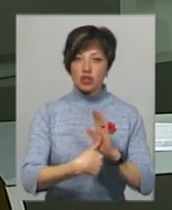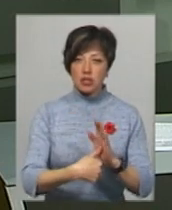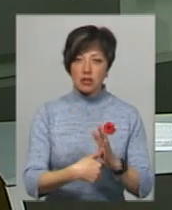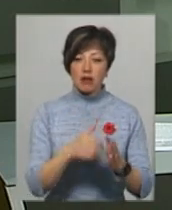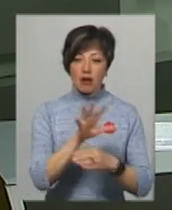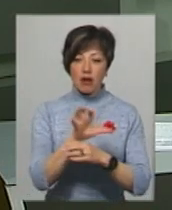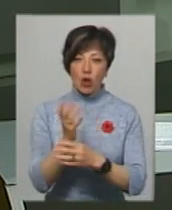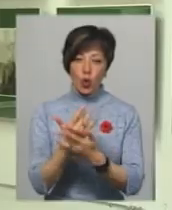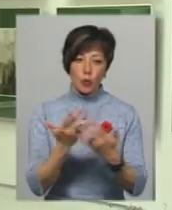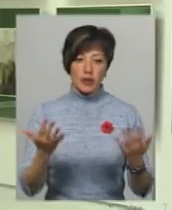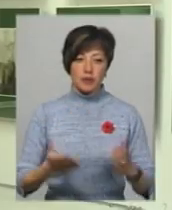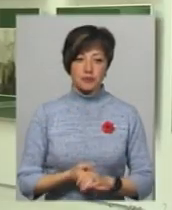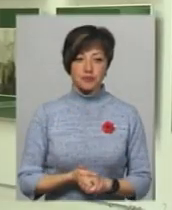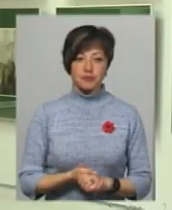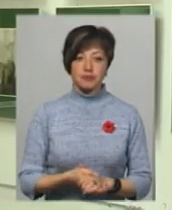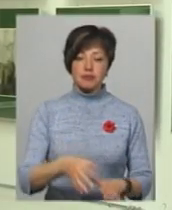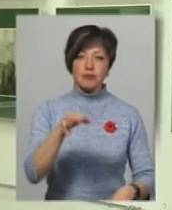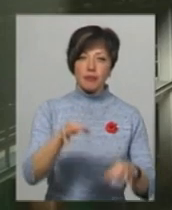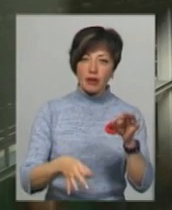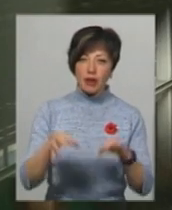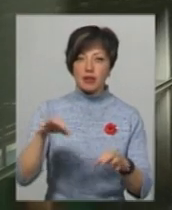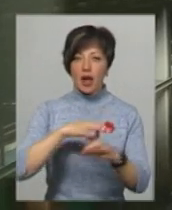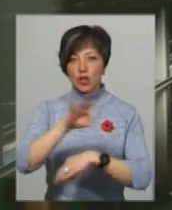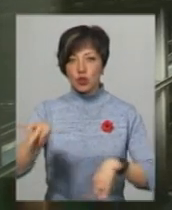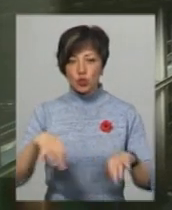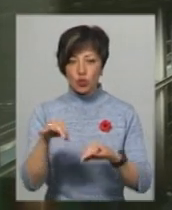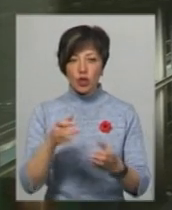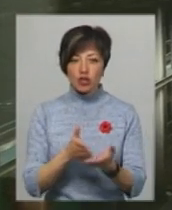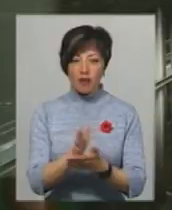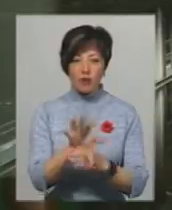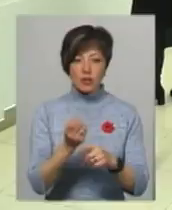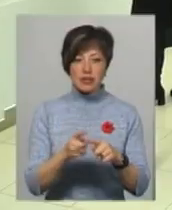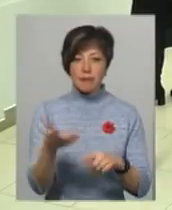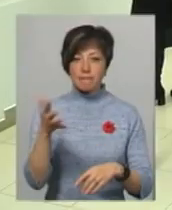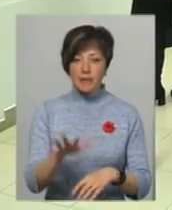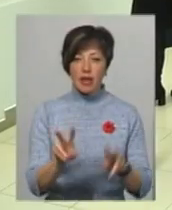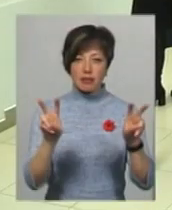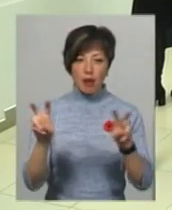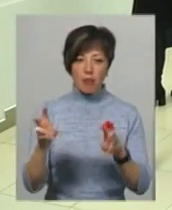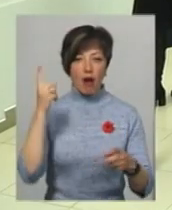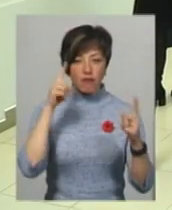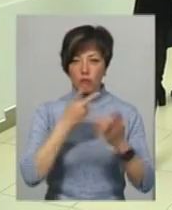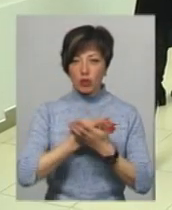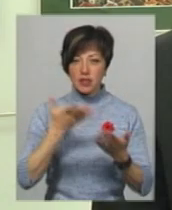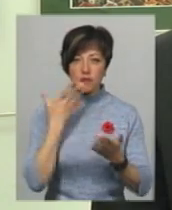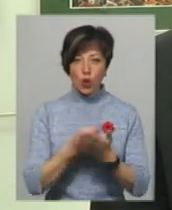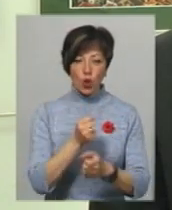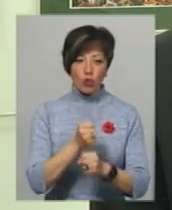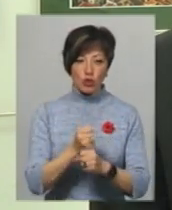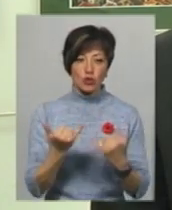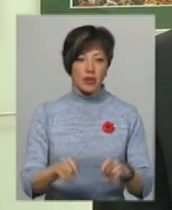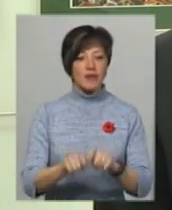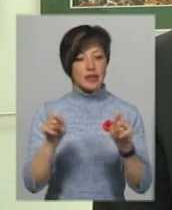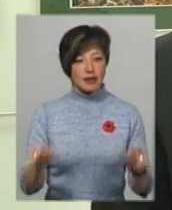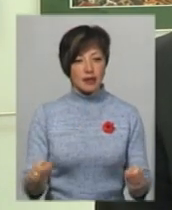робіт. Натюрморт, пейзаж, природа, архітектура та жанрова фотографія – це 5 тем, у яких автори представили свої роботи. Сьогодні ми